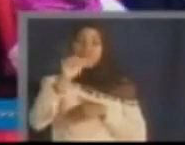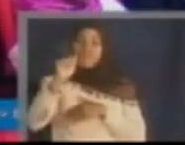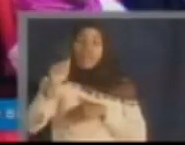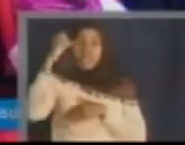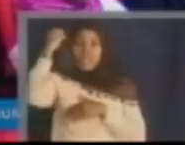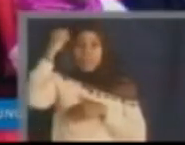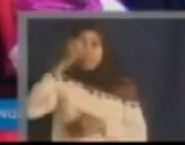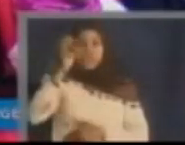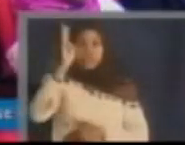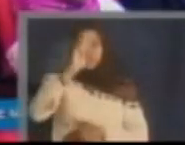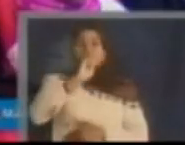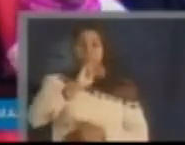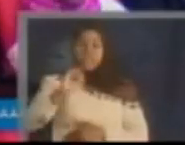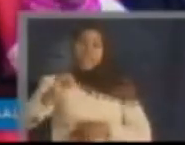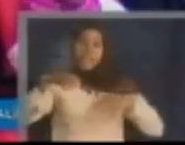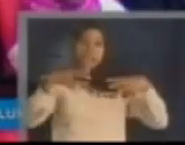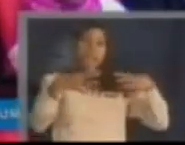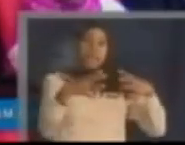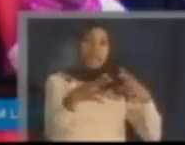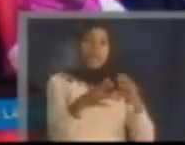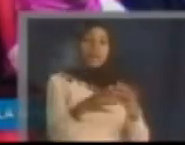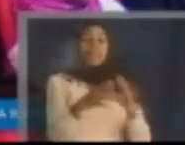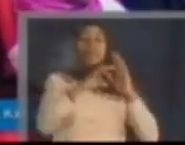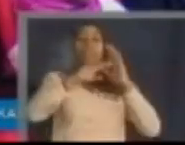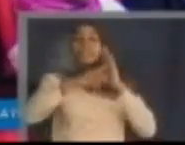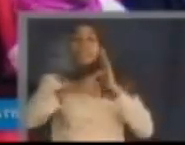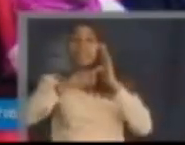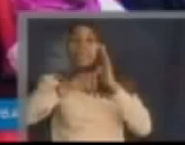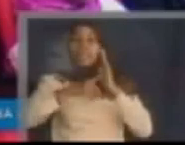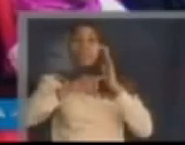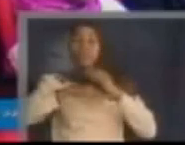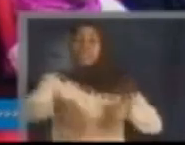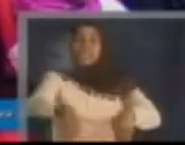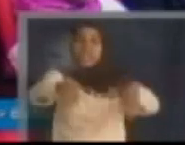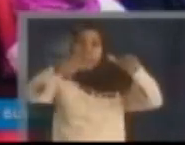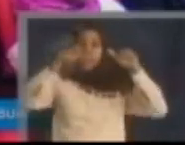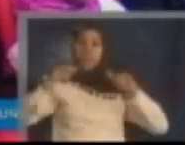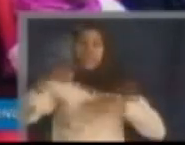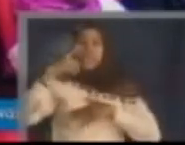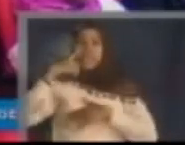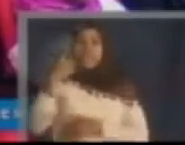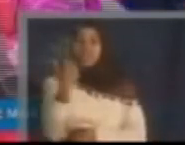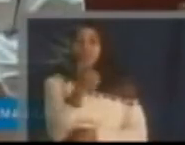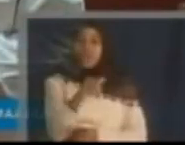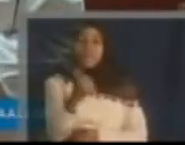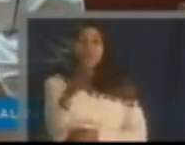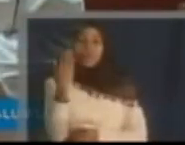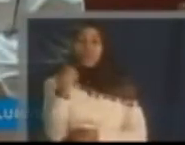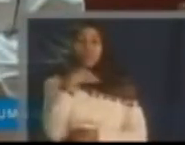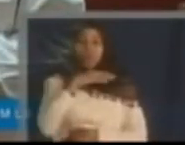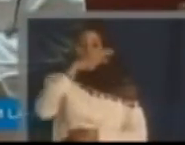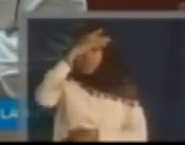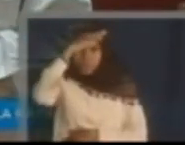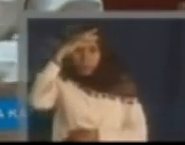kanuni na haki za bunge iliona bado kuna umuhimu wa kulitafakari suala zima la uteuzi wa